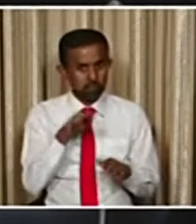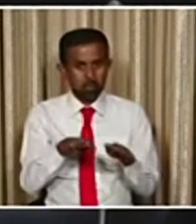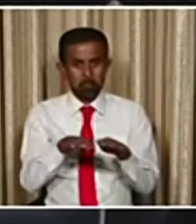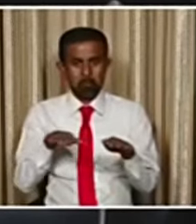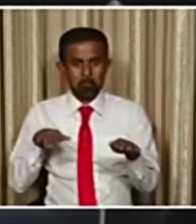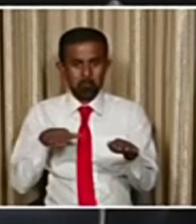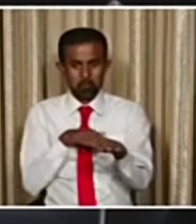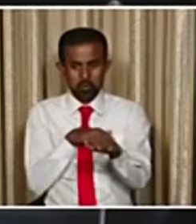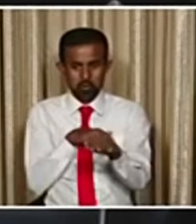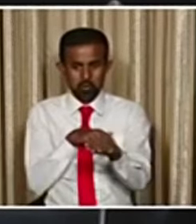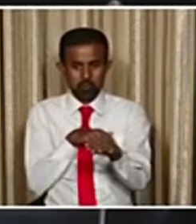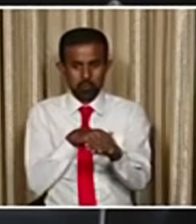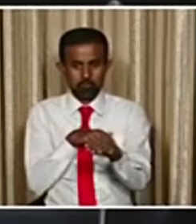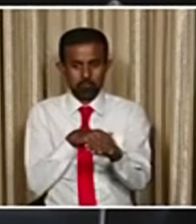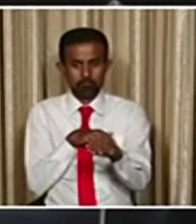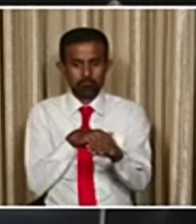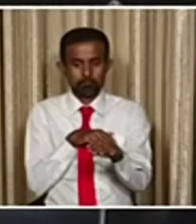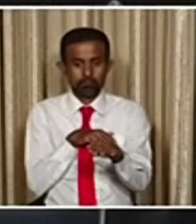අඩියක් පස්සට අරගෙන